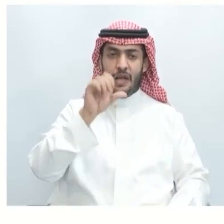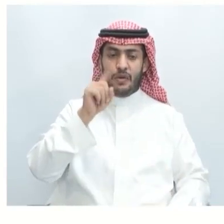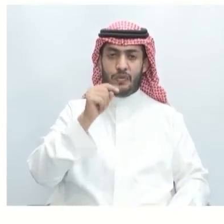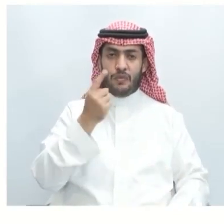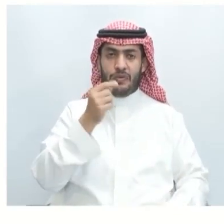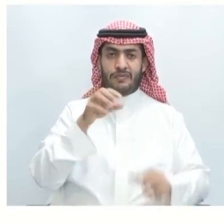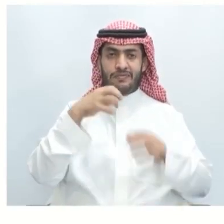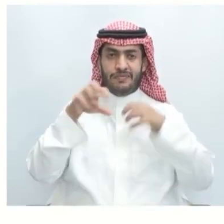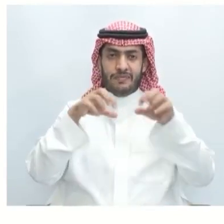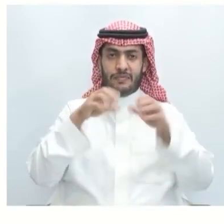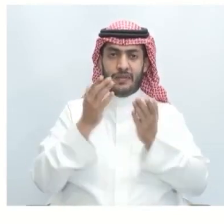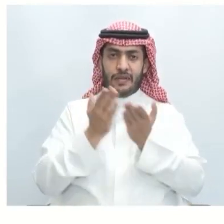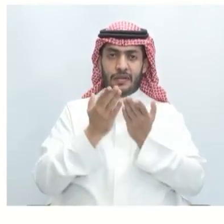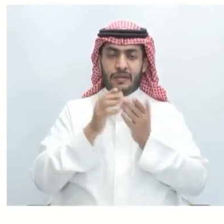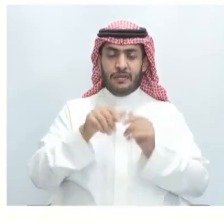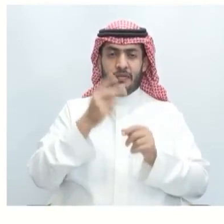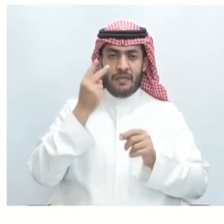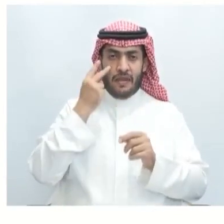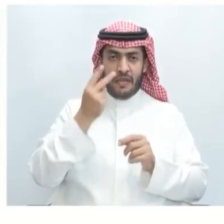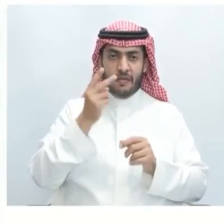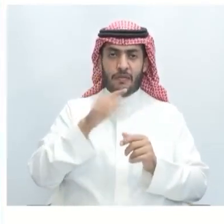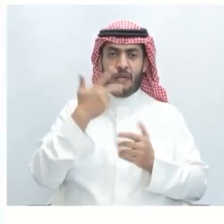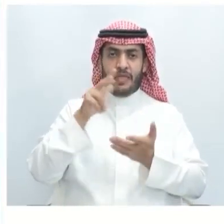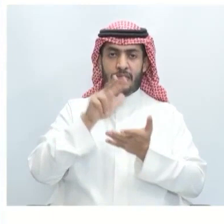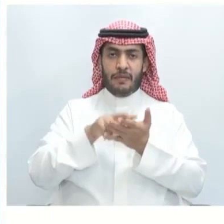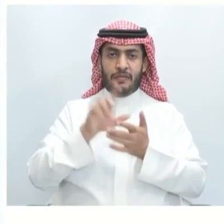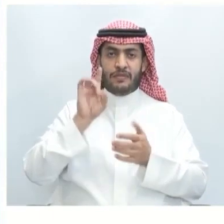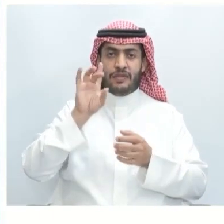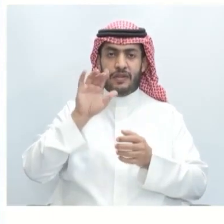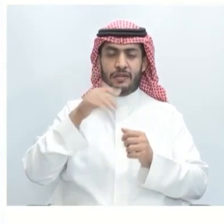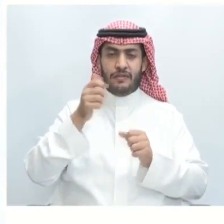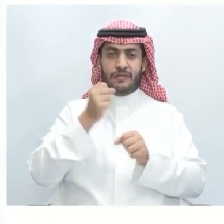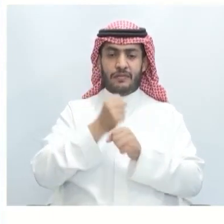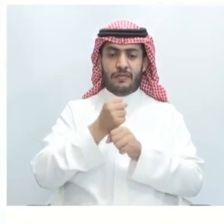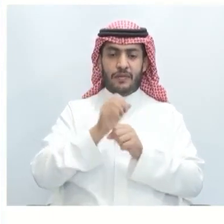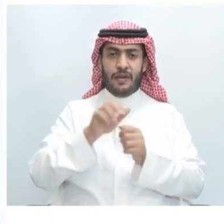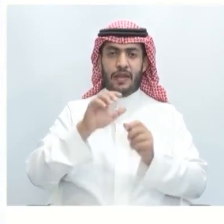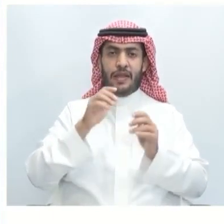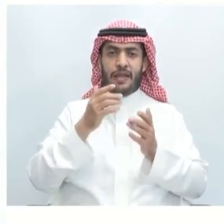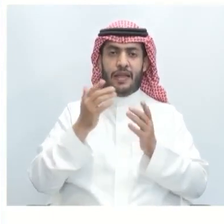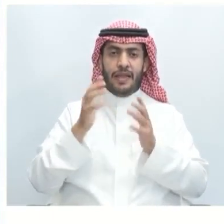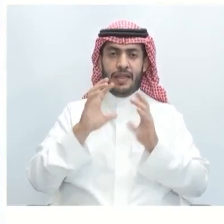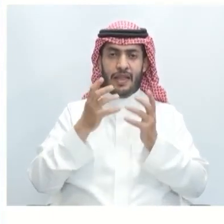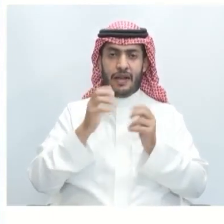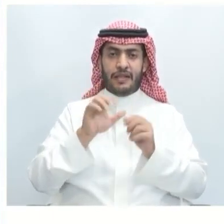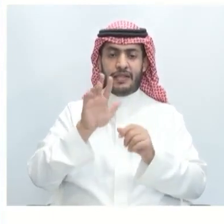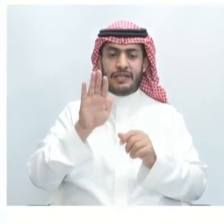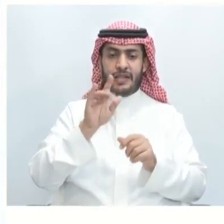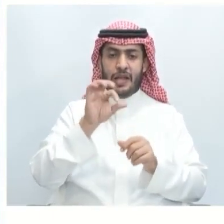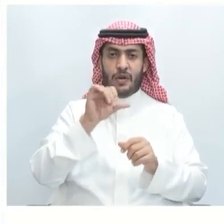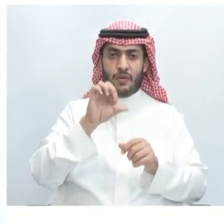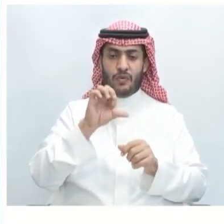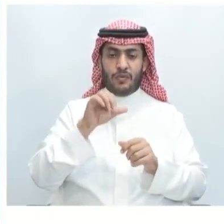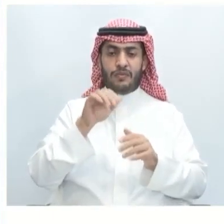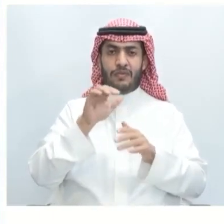عده دروس سيكون هنالك نظري وبعد ذلك نطبق باذن الله على اداره السيناريو نستذكر درسنا السابق